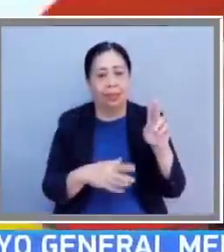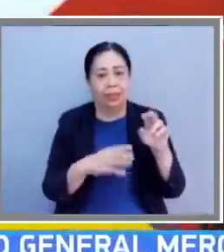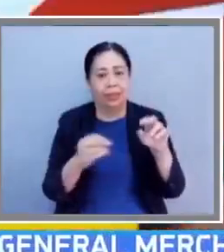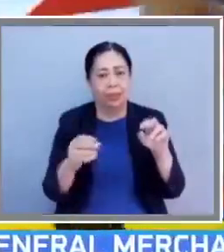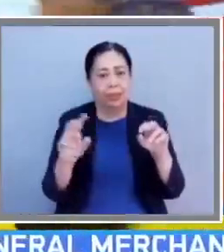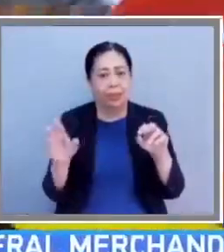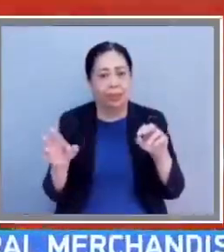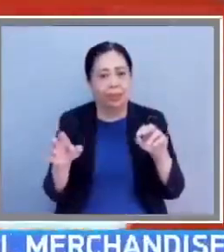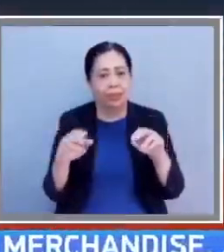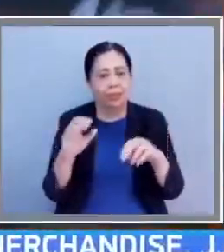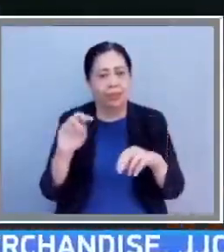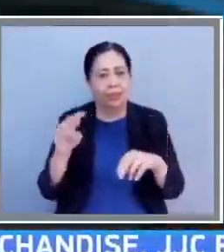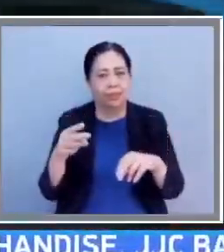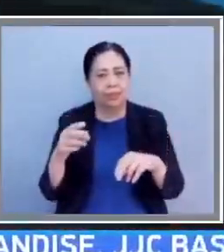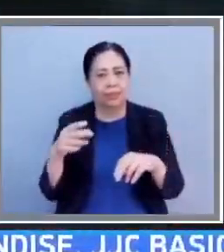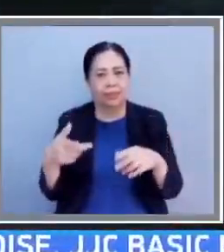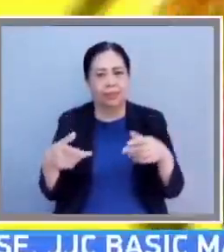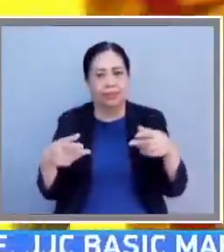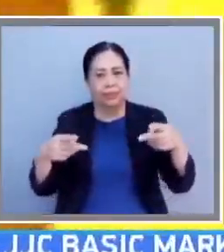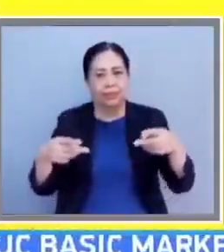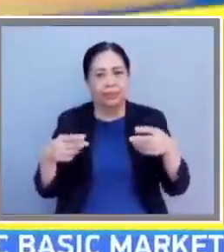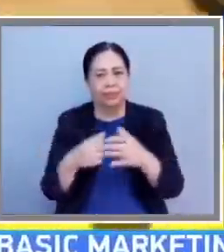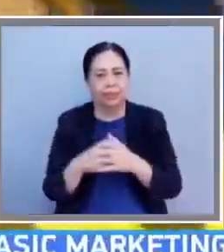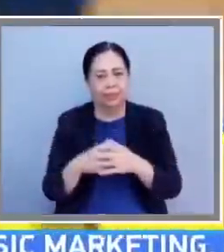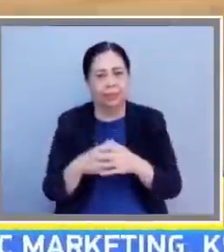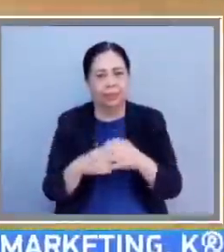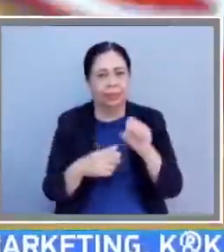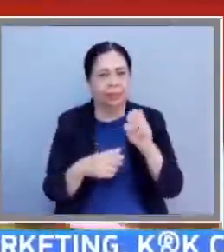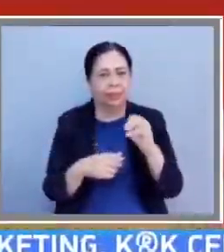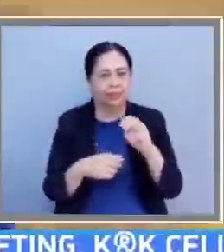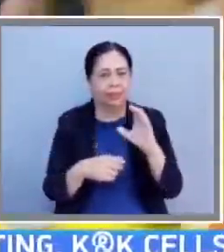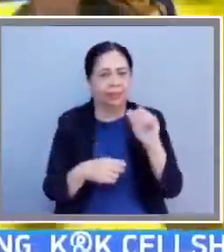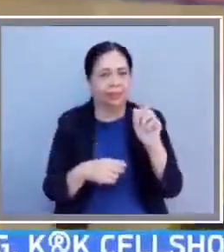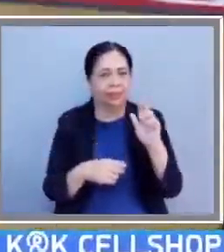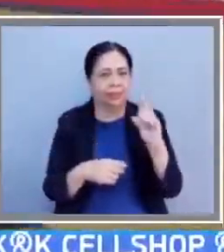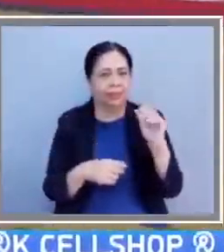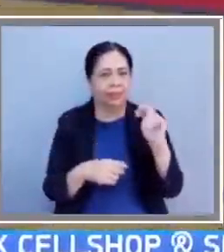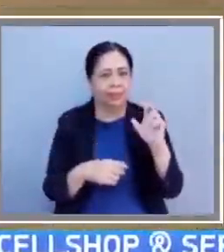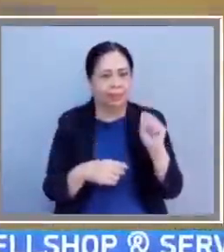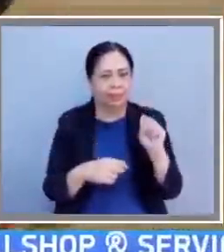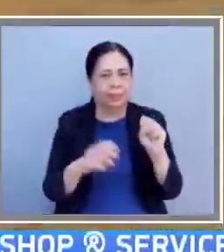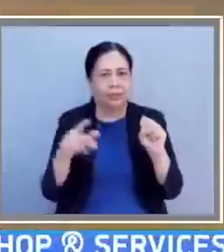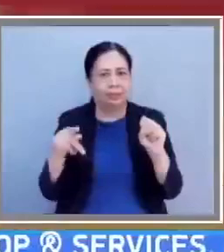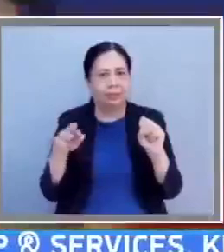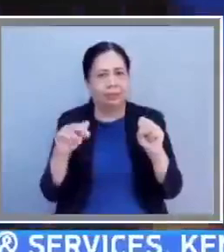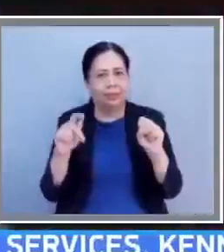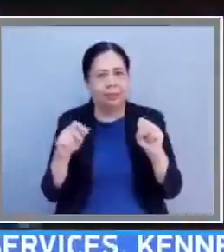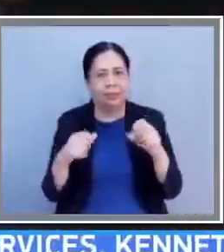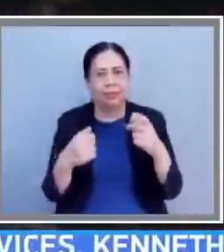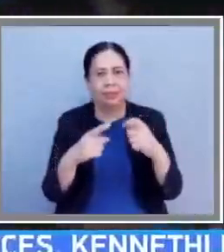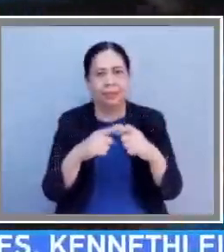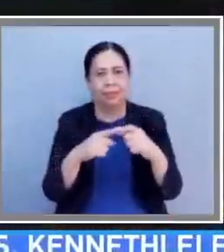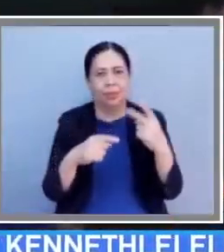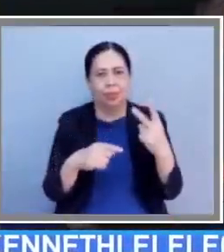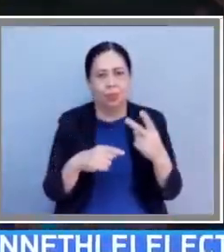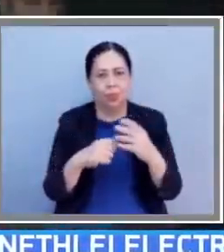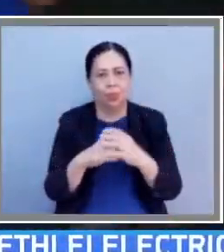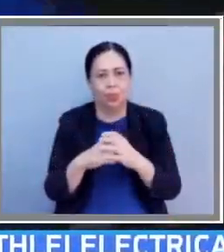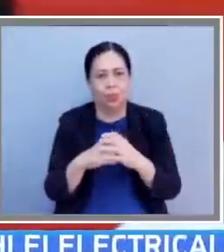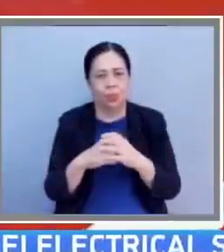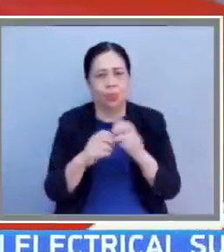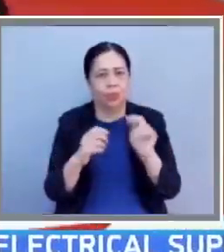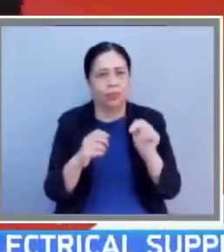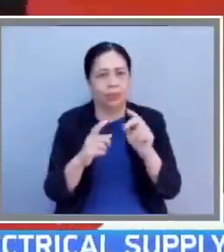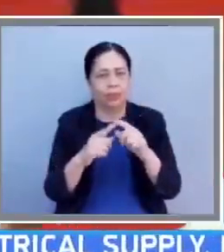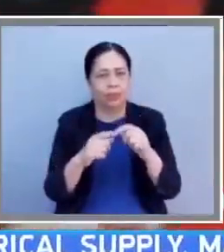sa second game. Twice to beat sa semis ang Cardinals at Pirates bilang top 2 seeds. Dahil dyan, kailangang manalo ng